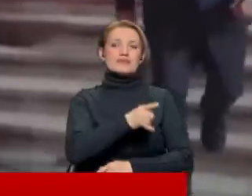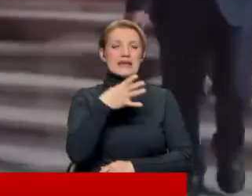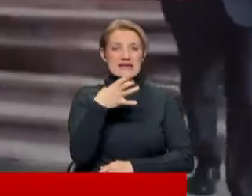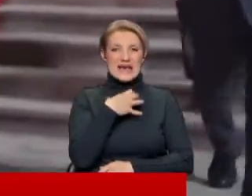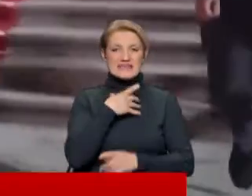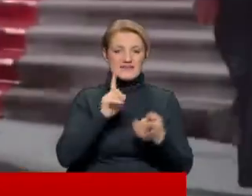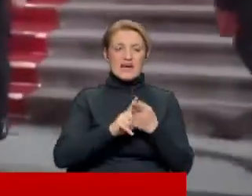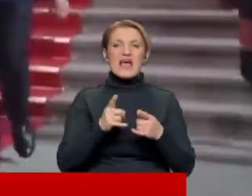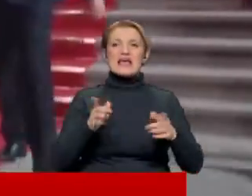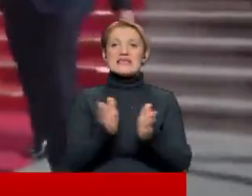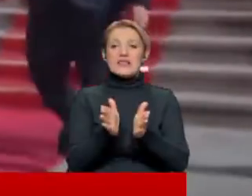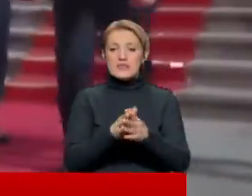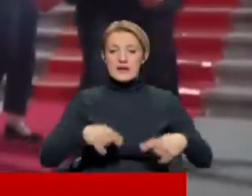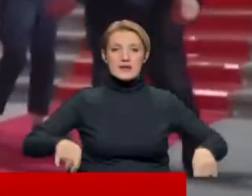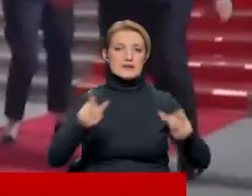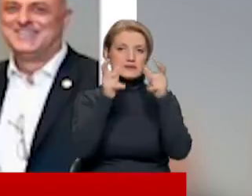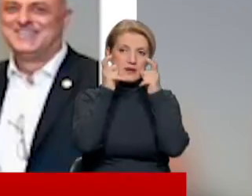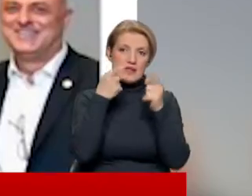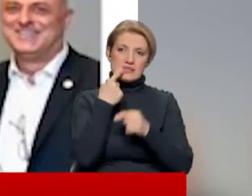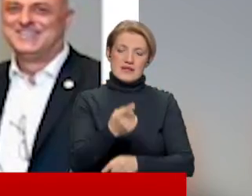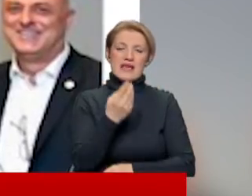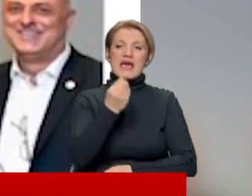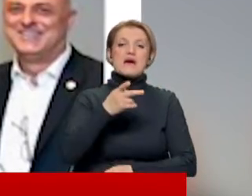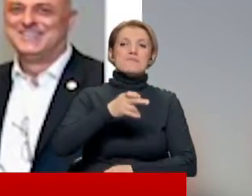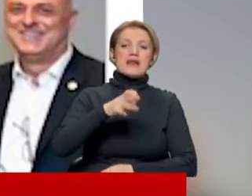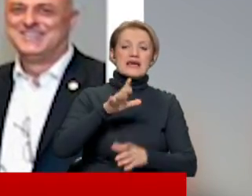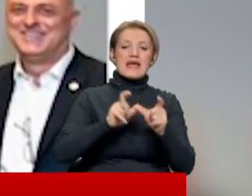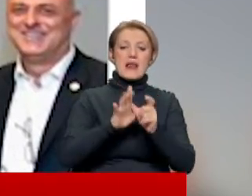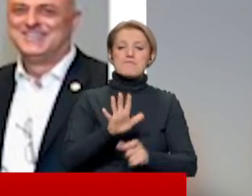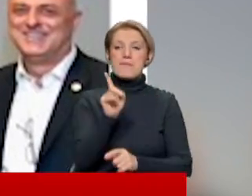Kendini ve yanındakileri gözden geçir dedi. İYİ Parti lideri genel